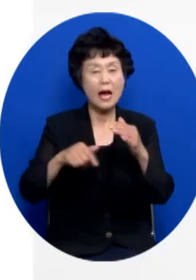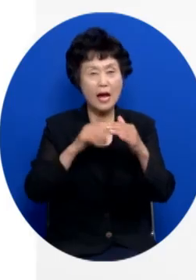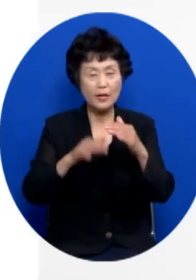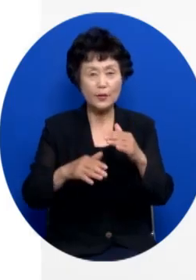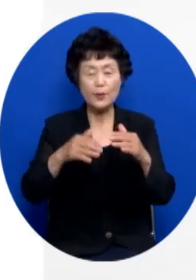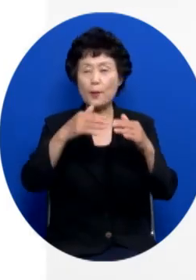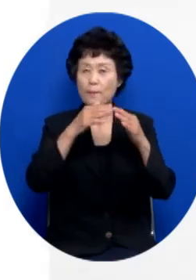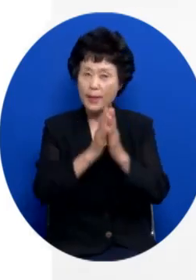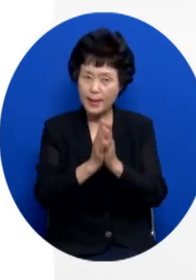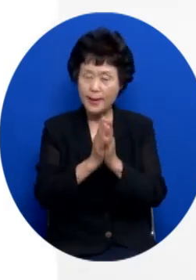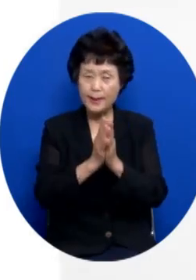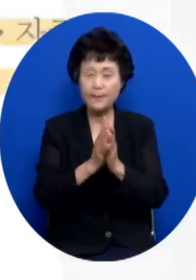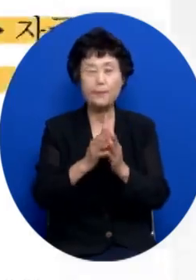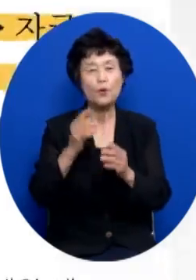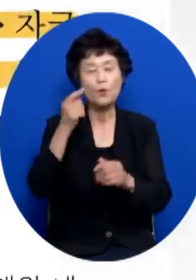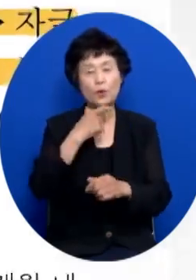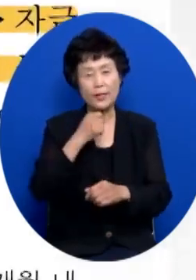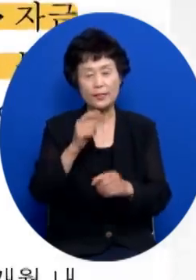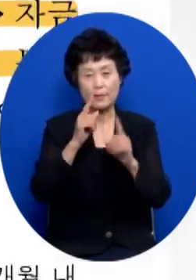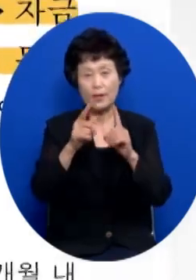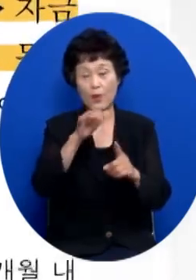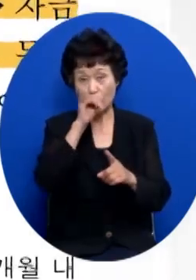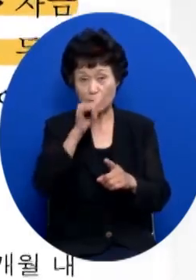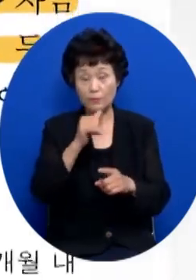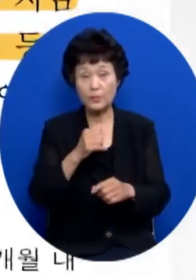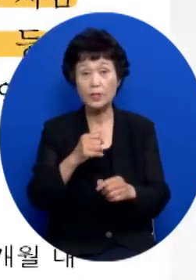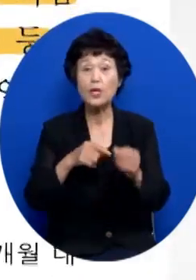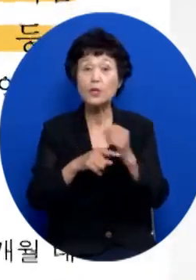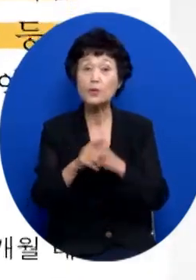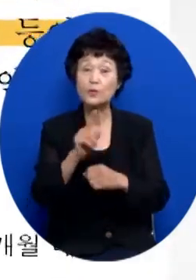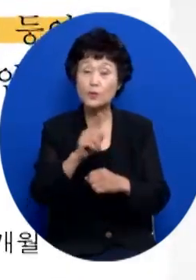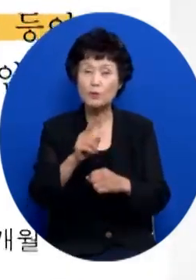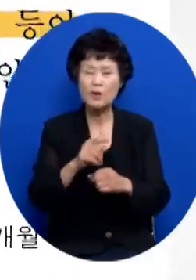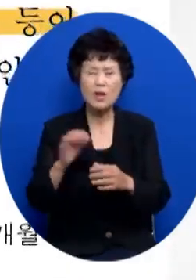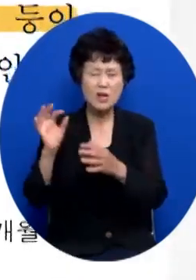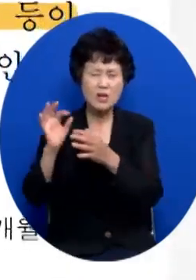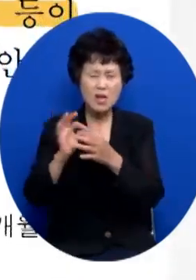응답한 것으로 조사됐습니다. 폐업을 고려하고 있는 이유로는